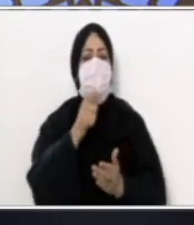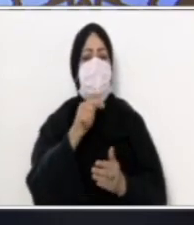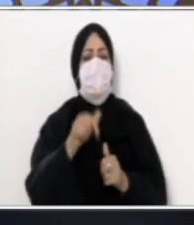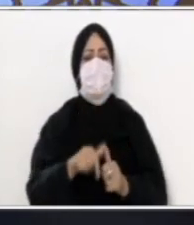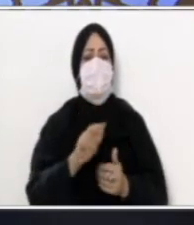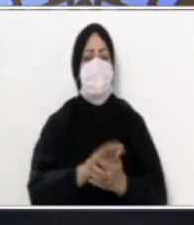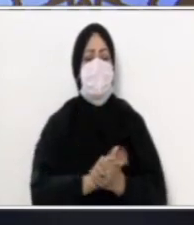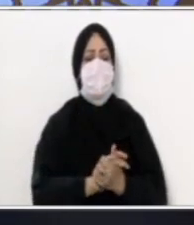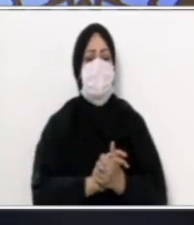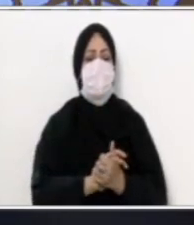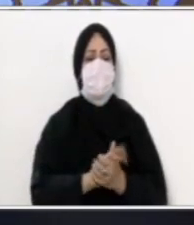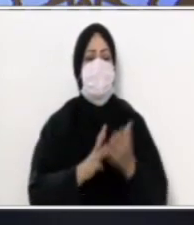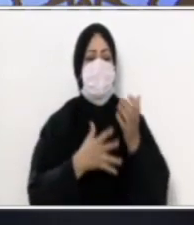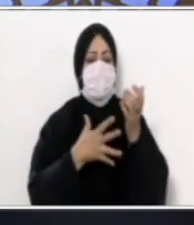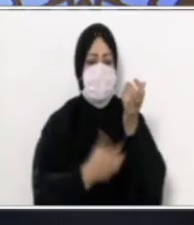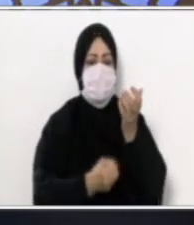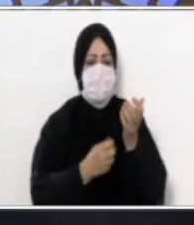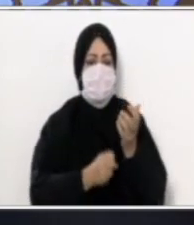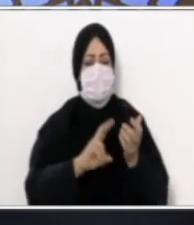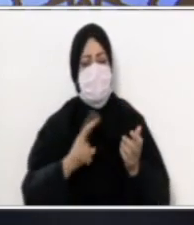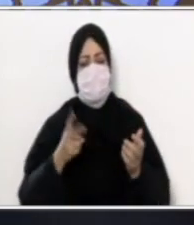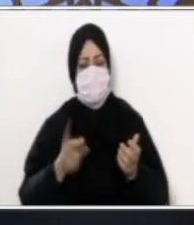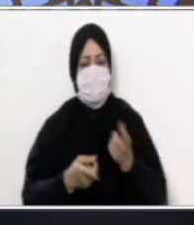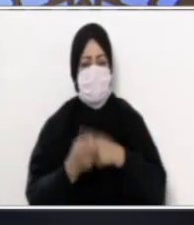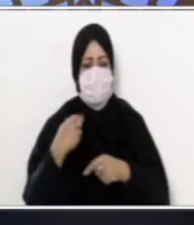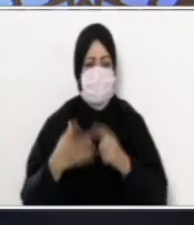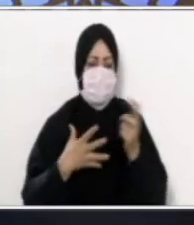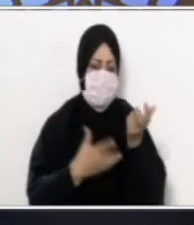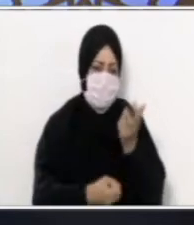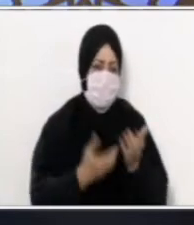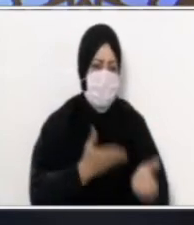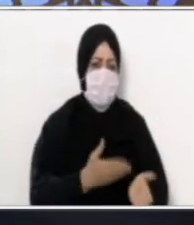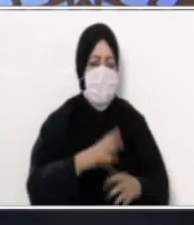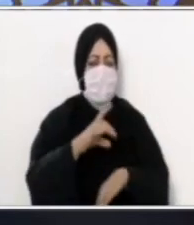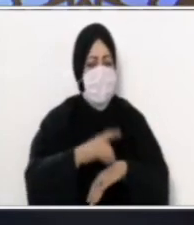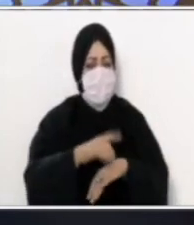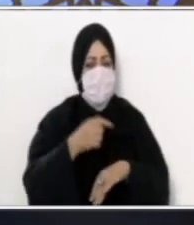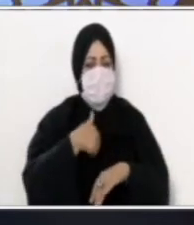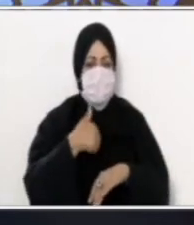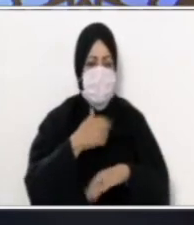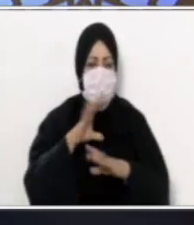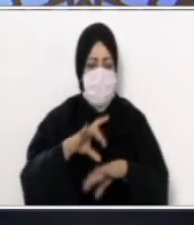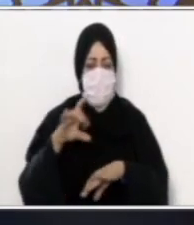لا، هذا استحاضة لا يبنى عليه شيء، هذا استحاضة ناقض للوضوء فقط،